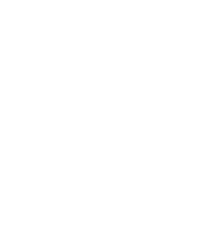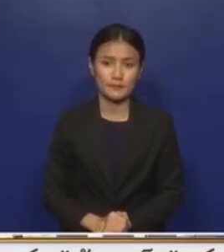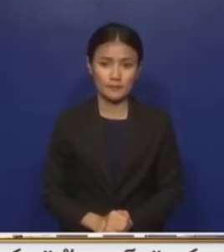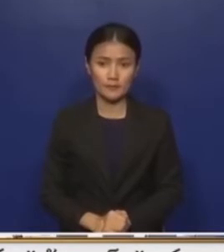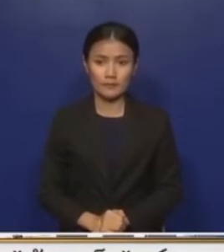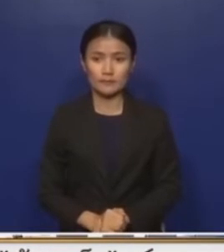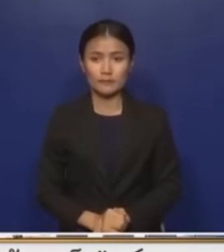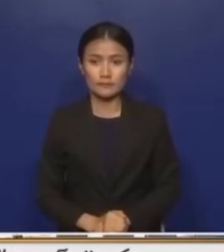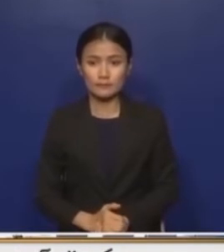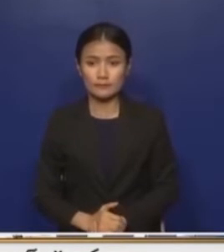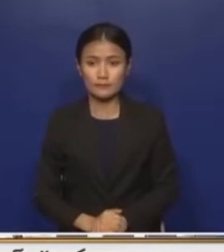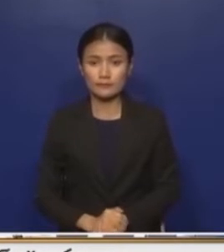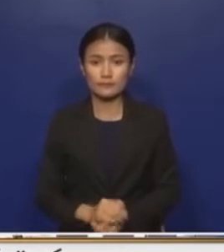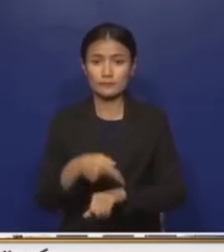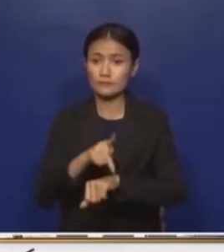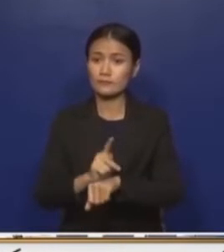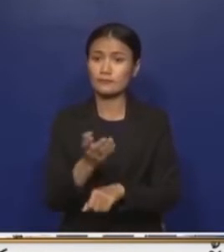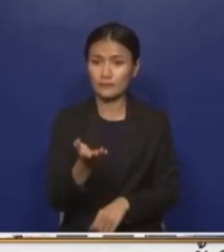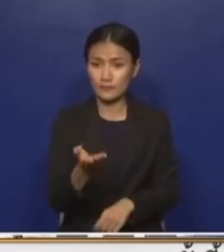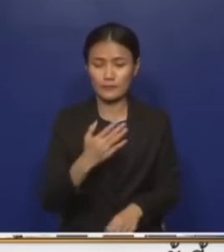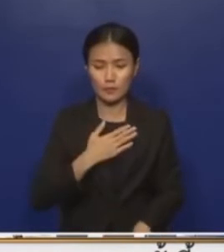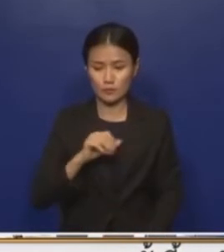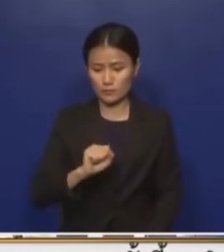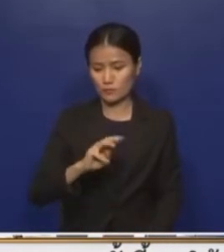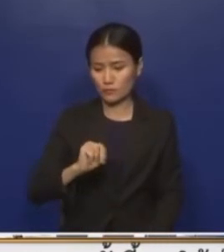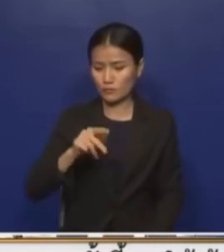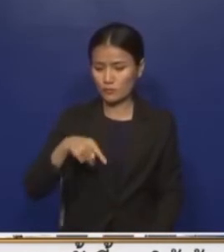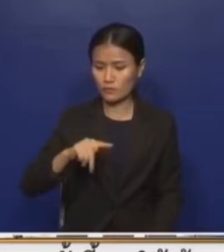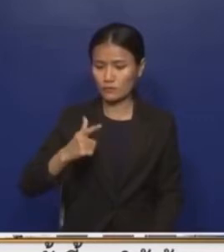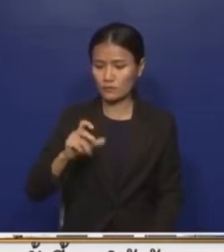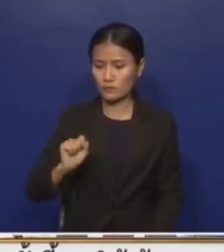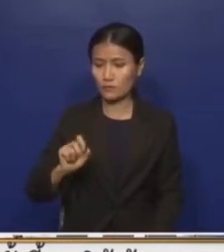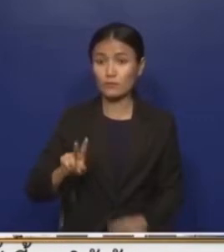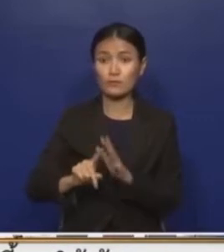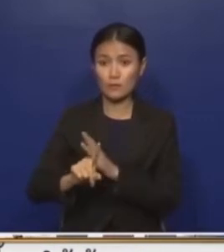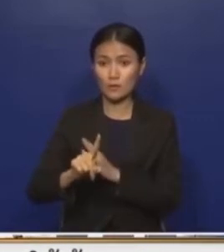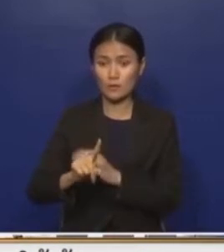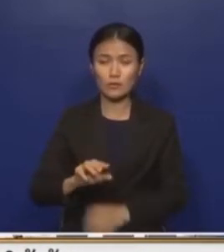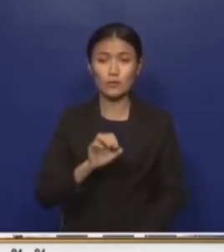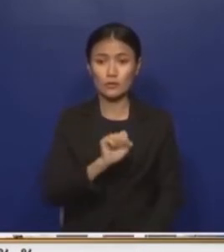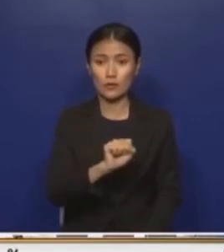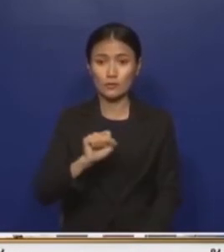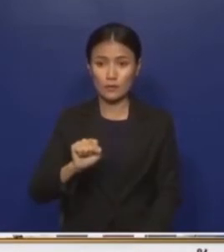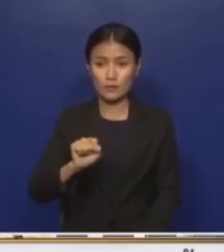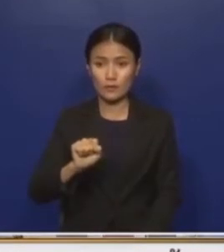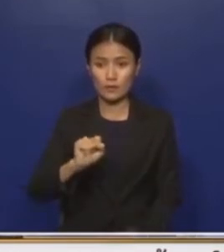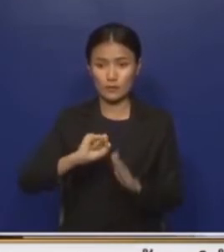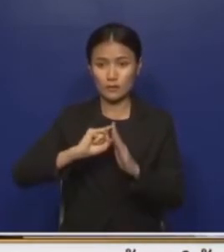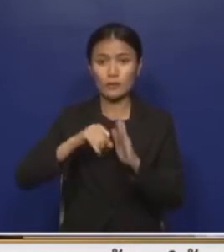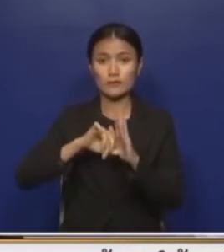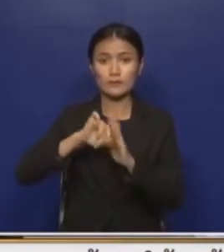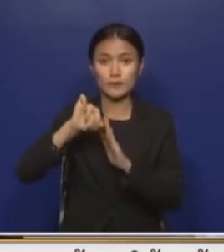กราบเรียนท่านประธานสภาที่เคารพกับผมนายสมพงษ์อมรวิวัฒน์สมาชิกสภาผู้แทนราษฎรจังหวัดเชียง